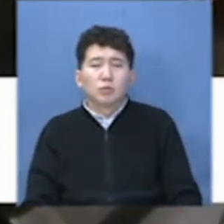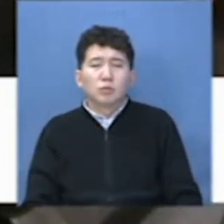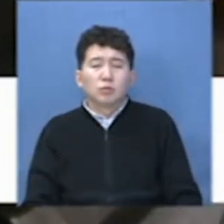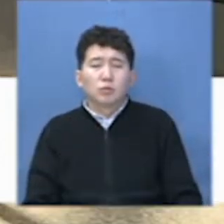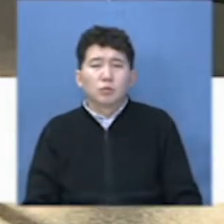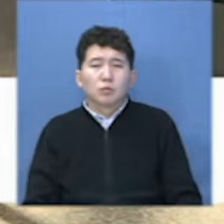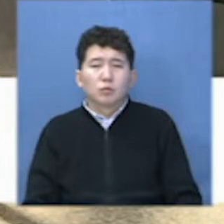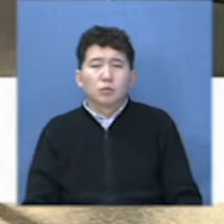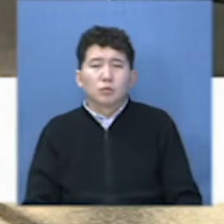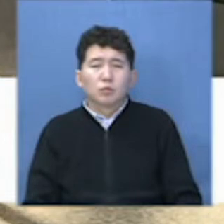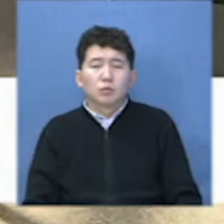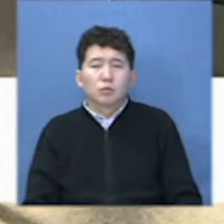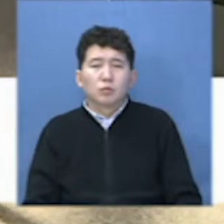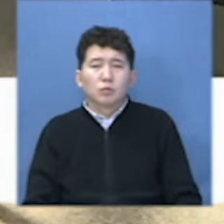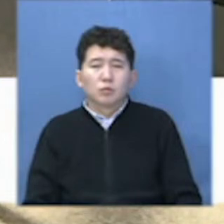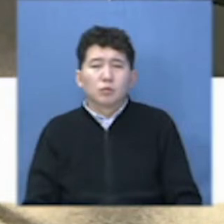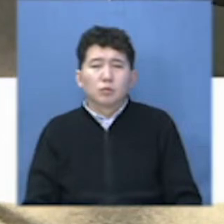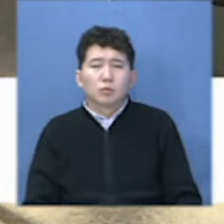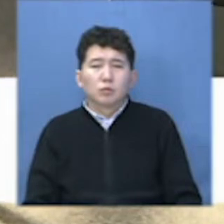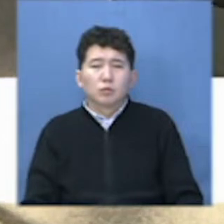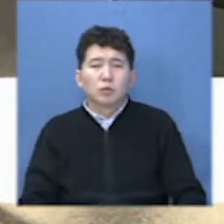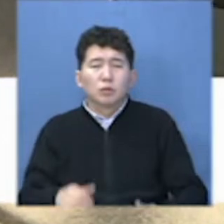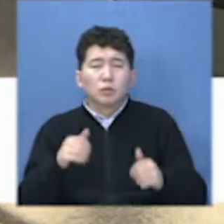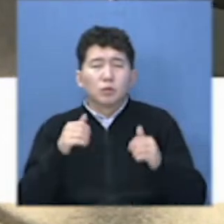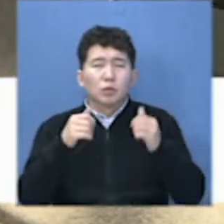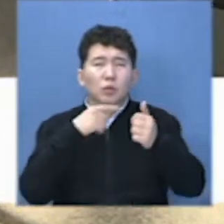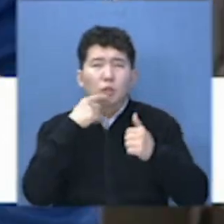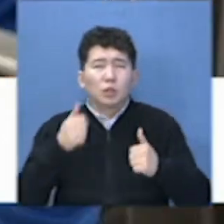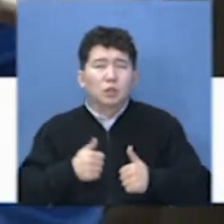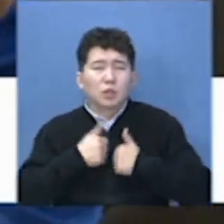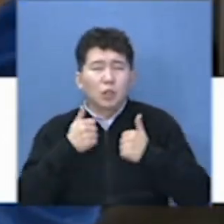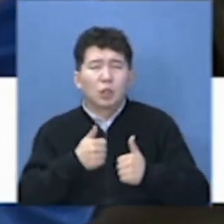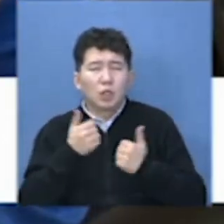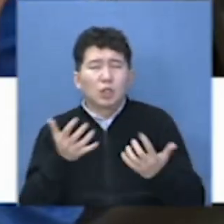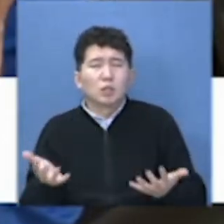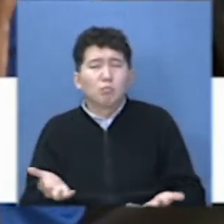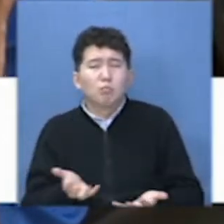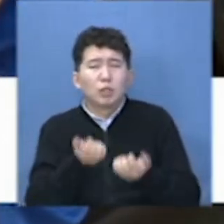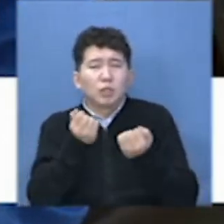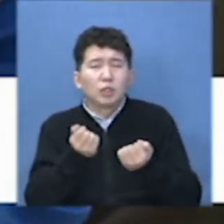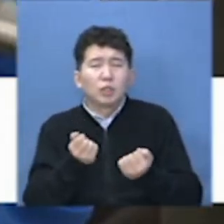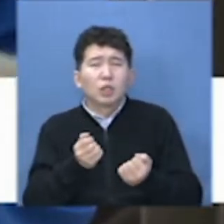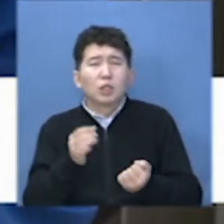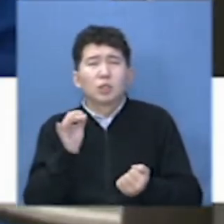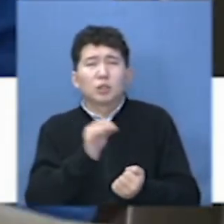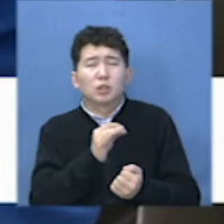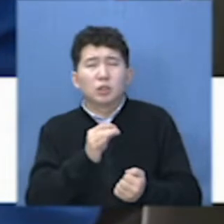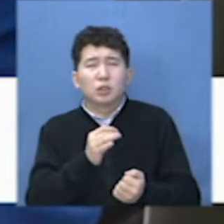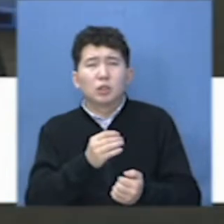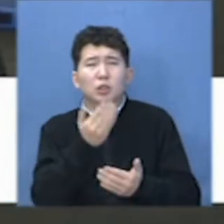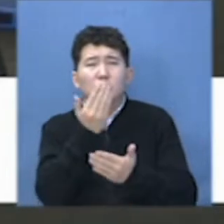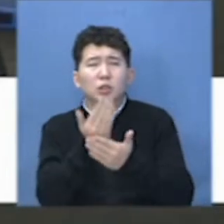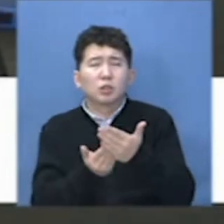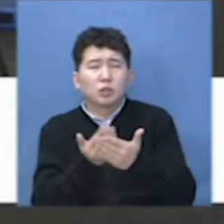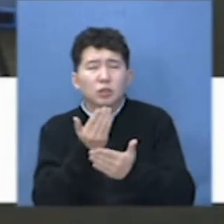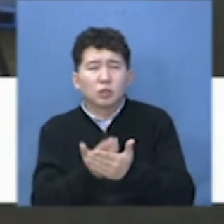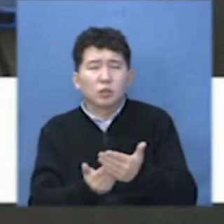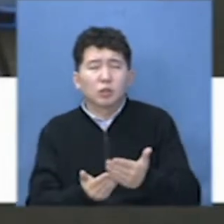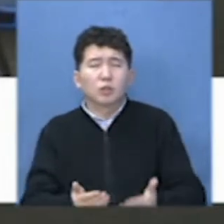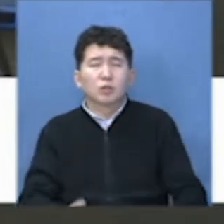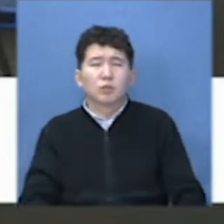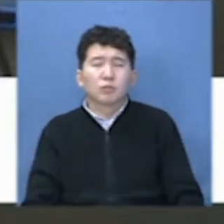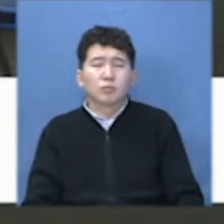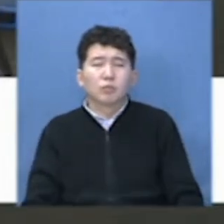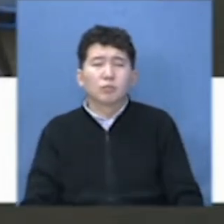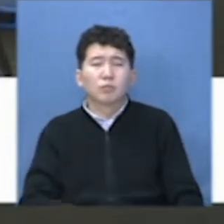істердің бастауына қол ұшын беріп, қолдау көрсетіп жүргендер. Көбістің басы қасында болып, ақыл кеңесімен бөлісуде. Сондай ерекше